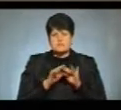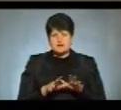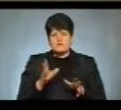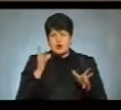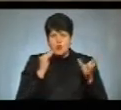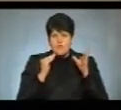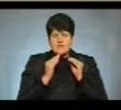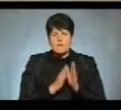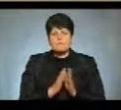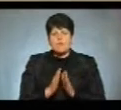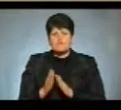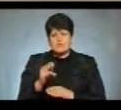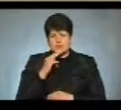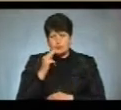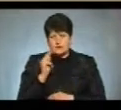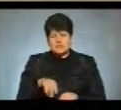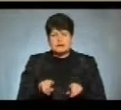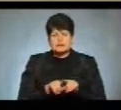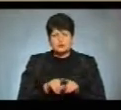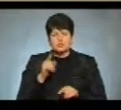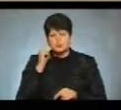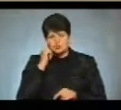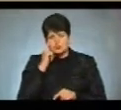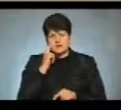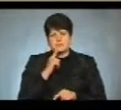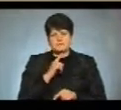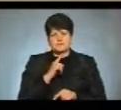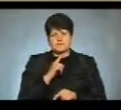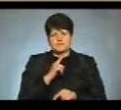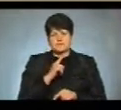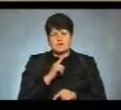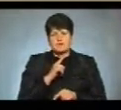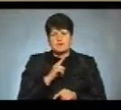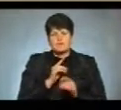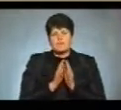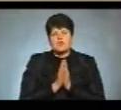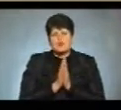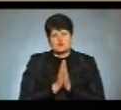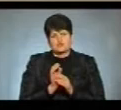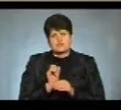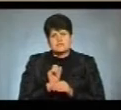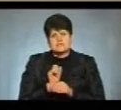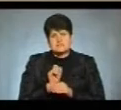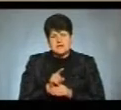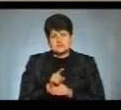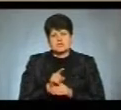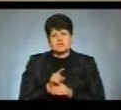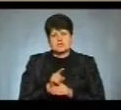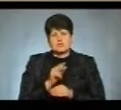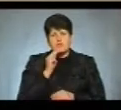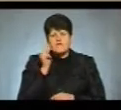поведінки обвинувачених, а також думки потерпілої Кордупель, я прошу призначити